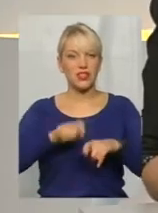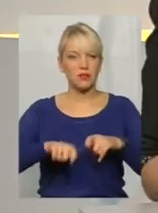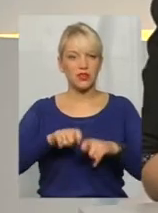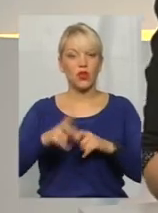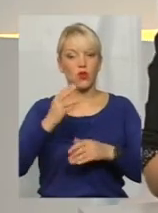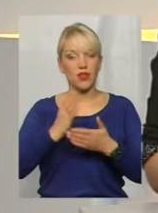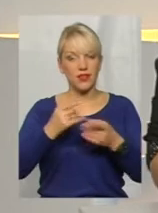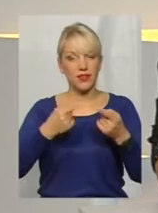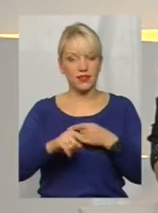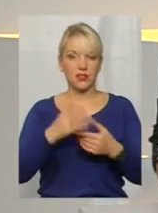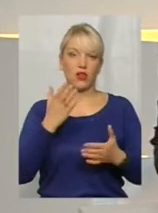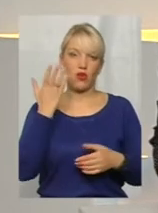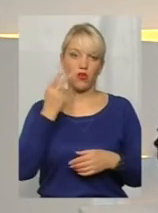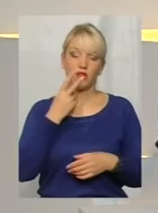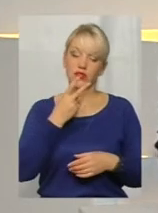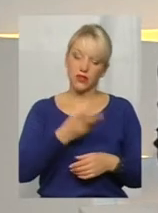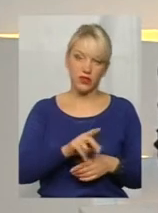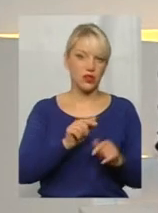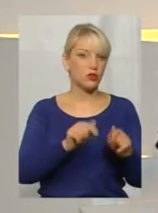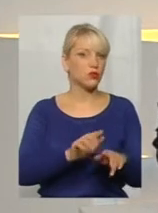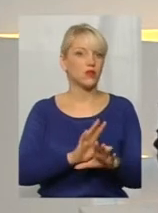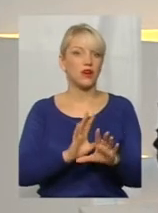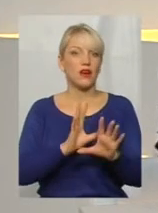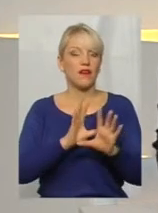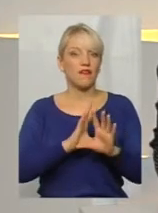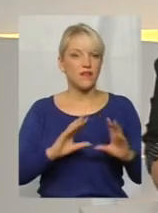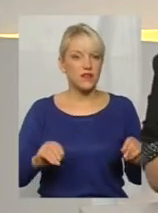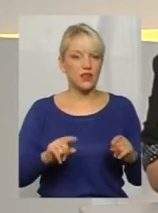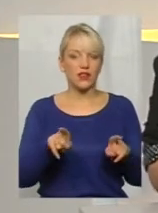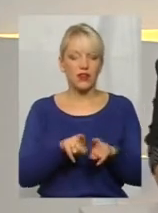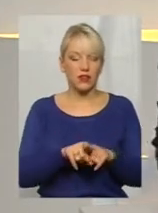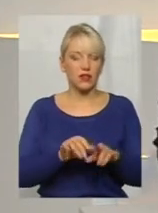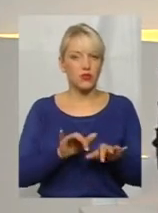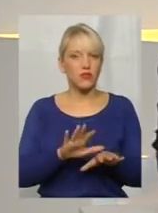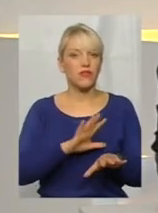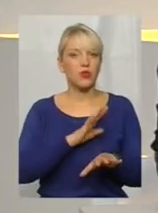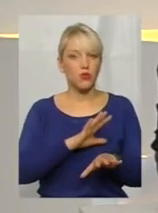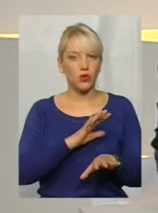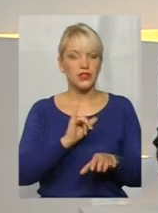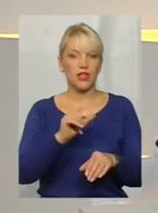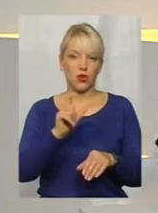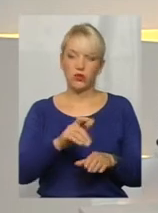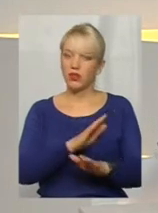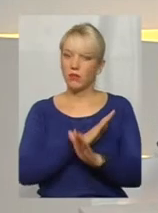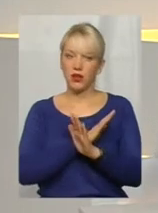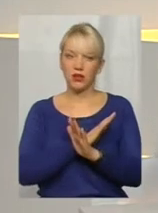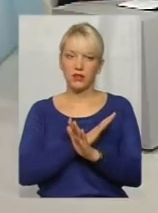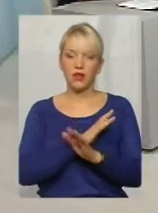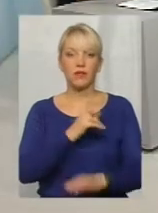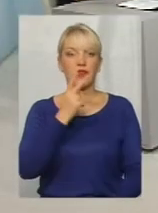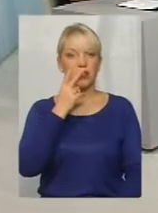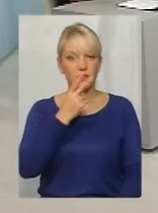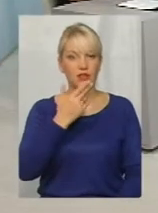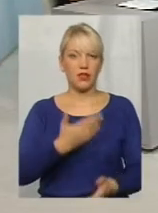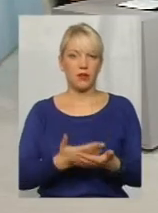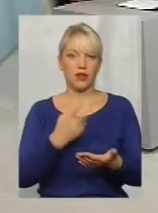коли сказати, що дивіться, тут вже такі процеси відбулися, людина мертва. Можете, дивіться, немає